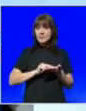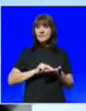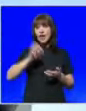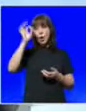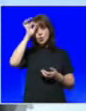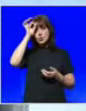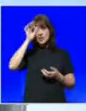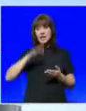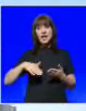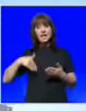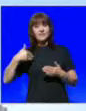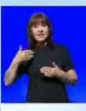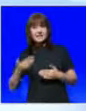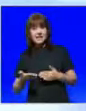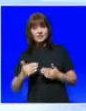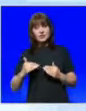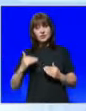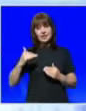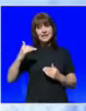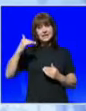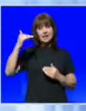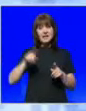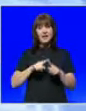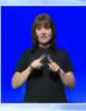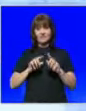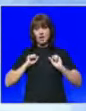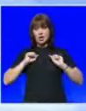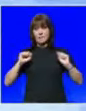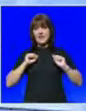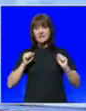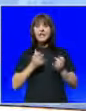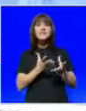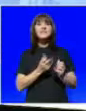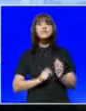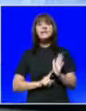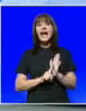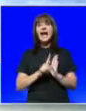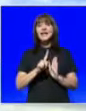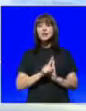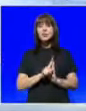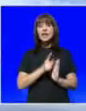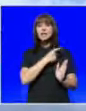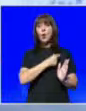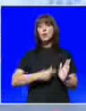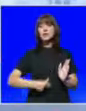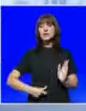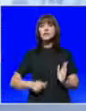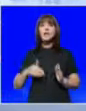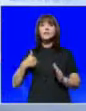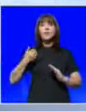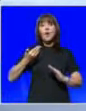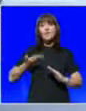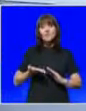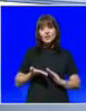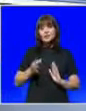в следваща образователна степен, която е гимназиалната, се вземат резултатите от националното външно оценяване. И всъщност